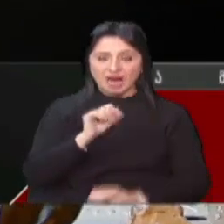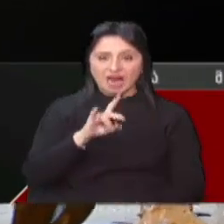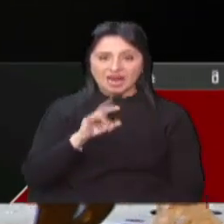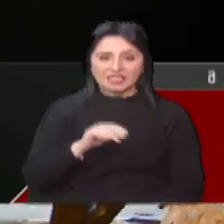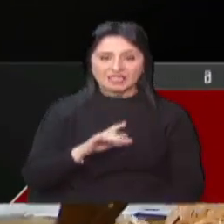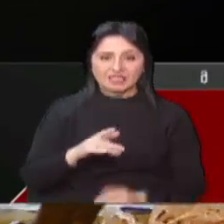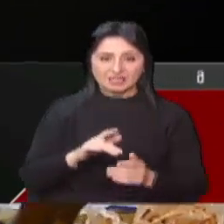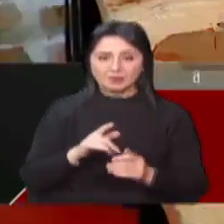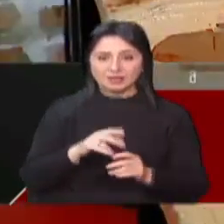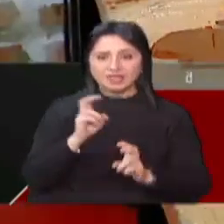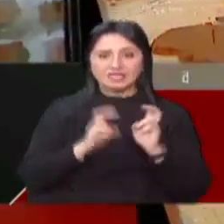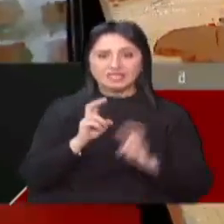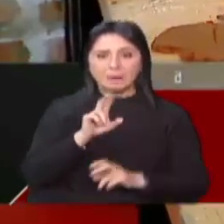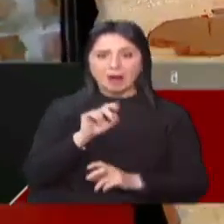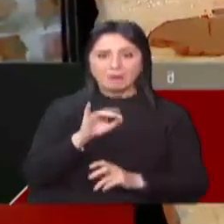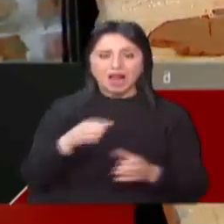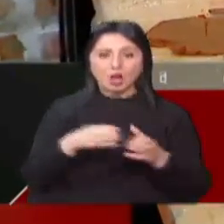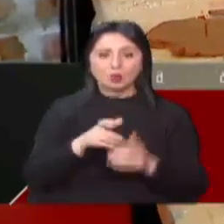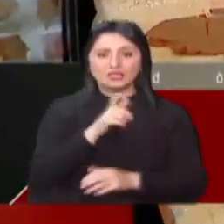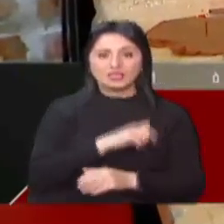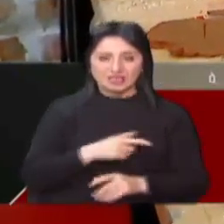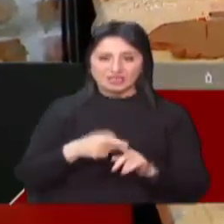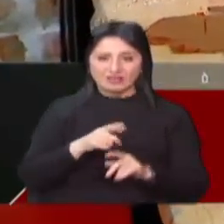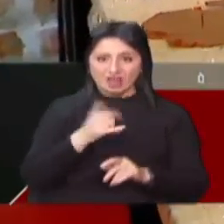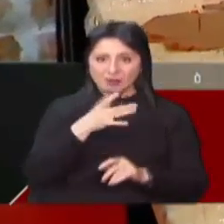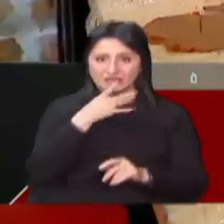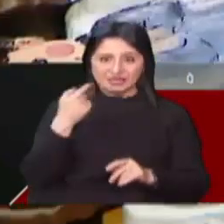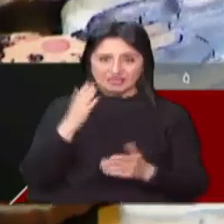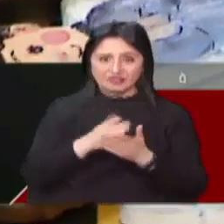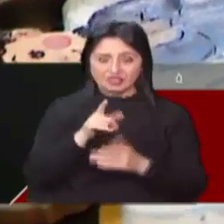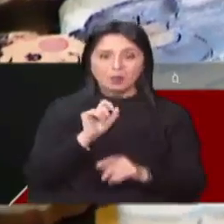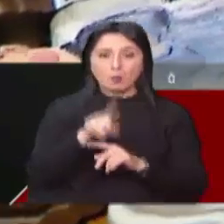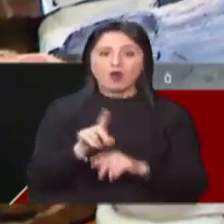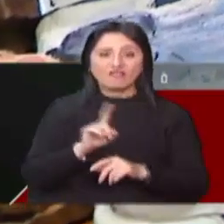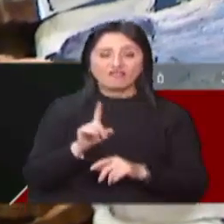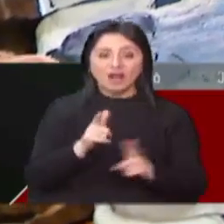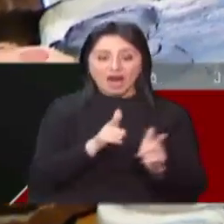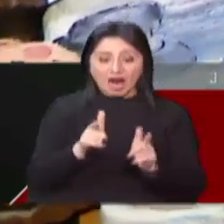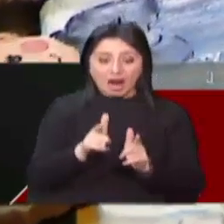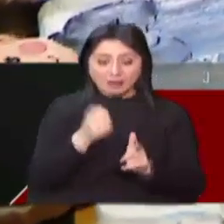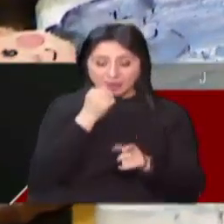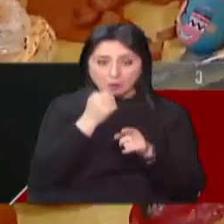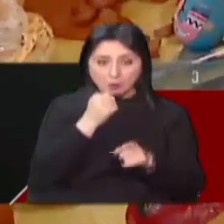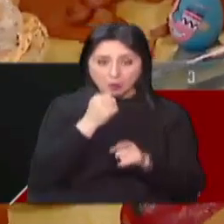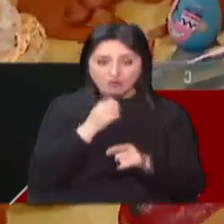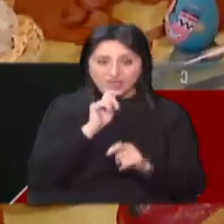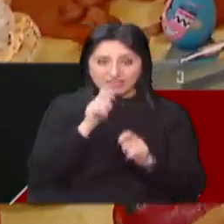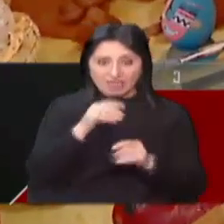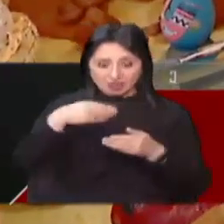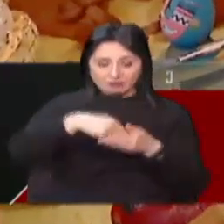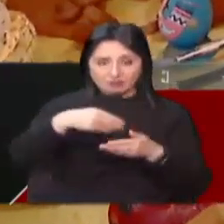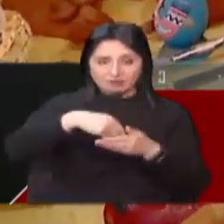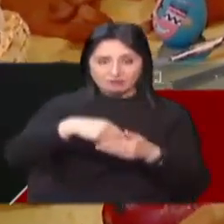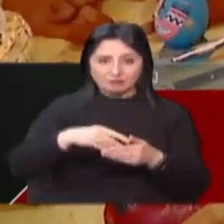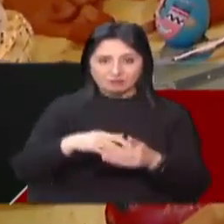ალექსანდრე სოციალურ საწარმო ბაბალის გუნდის წევრი რამდენიმე წლის წინ გახდა. მის მოვალეობაში გამზადებული პროდუქციის სასაჩუქრად შეფუთვა